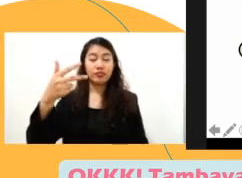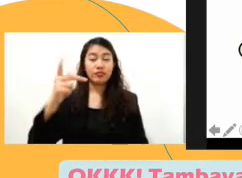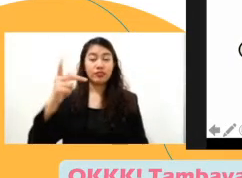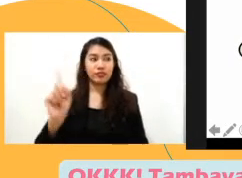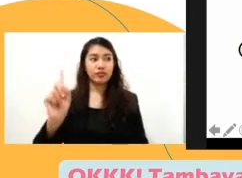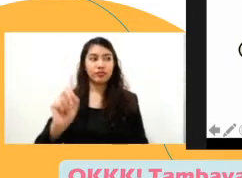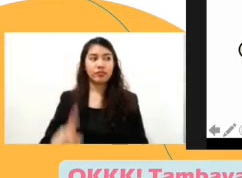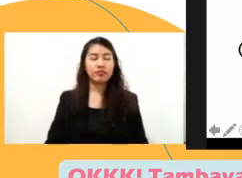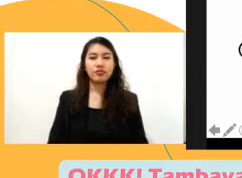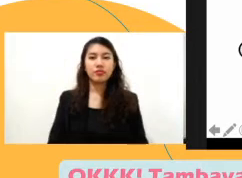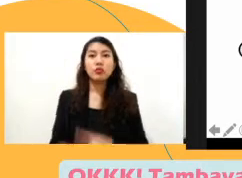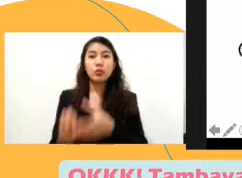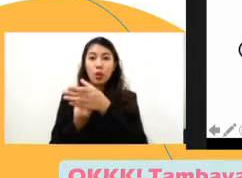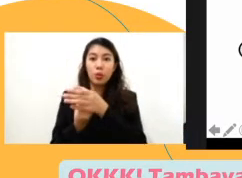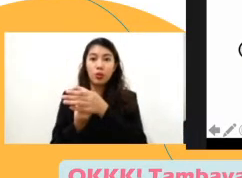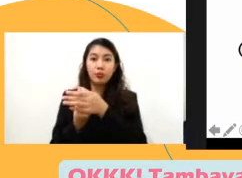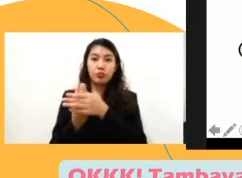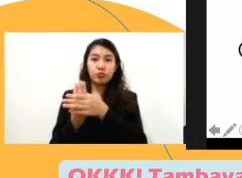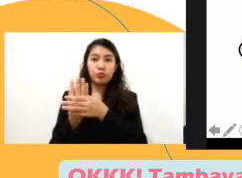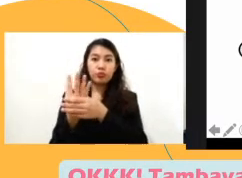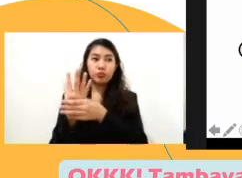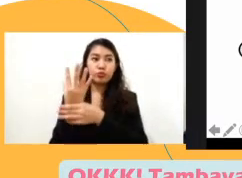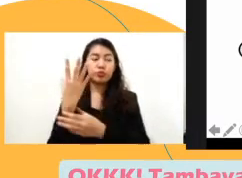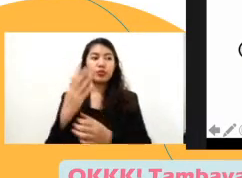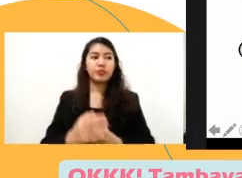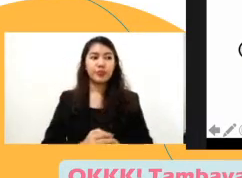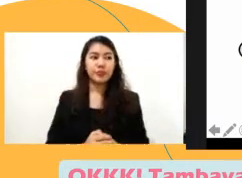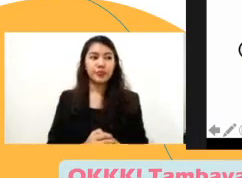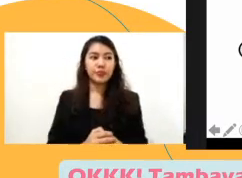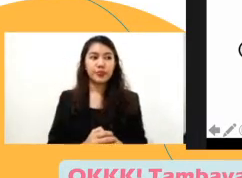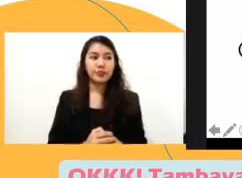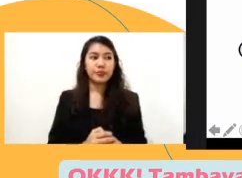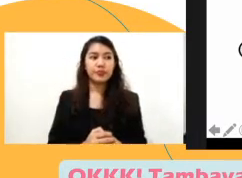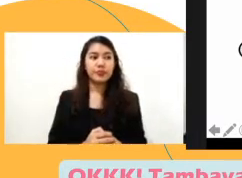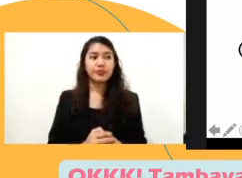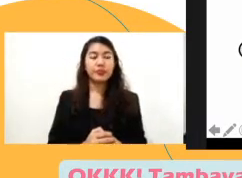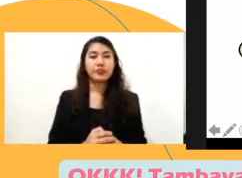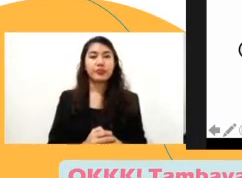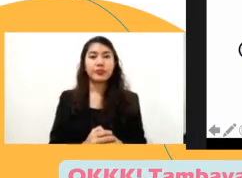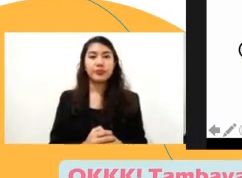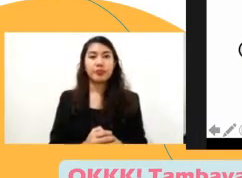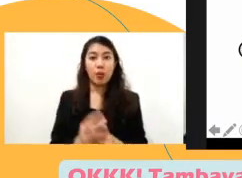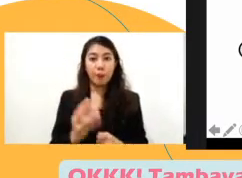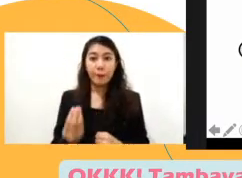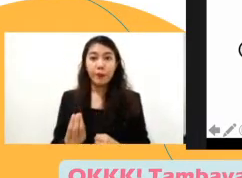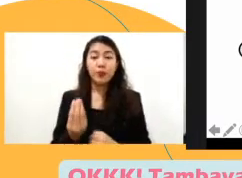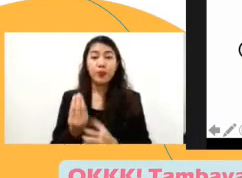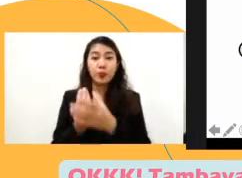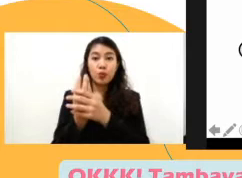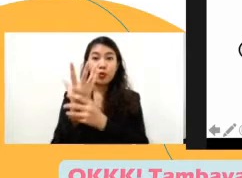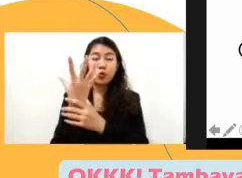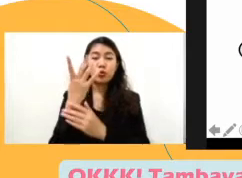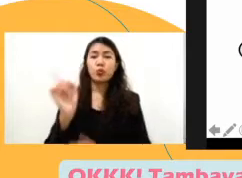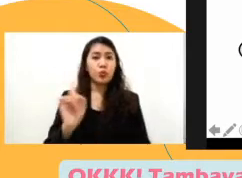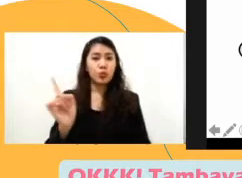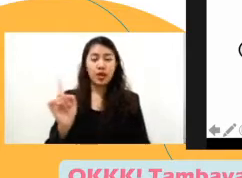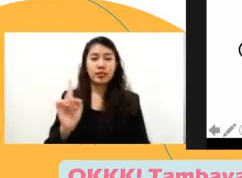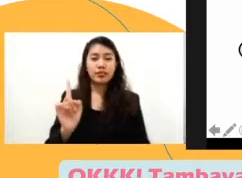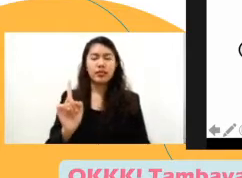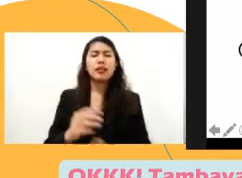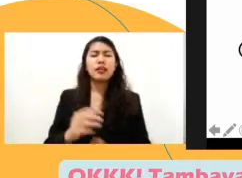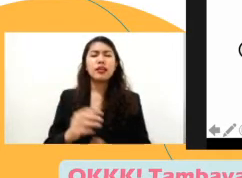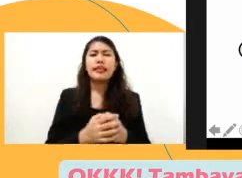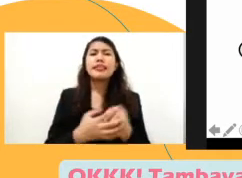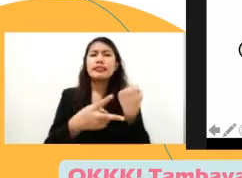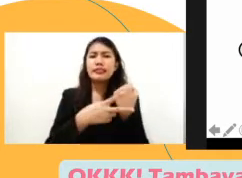pagsibol. No? Ang yugto ng pagsibol ay nailalarawan bilang paggugol ng oras, enerhiya